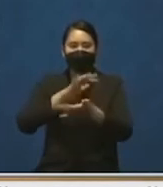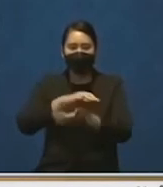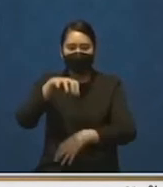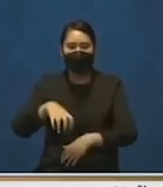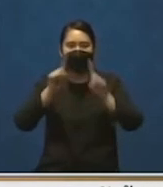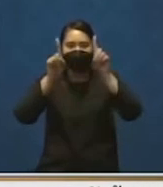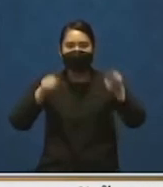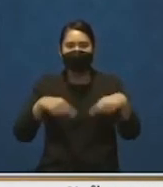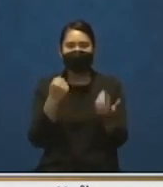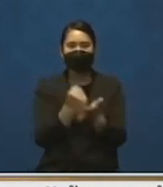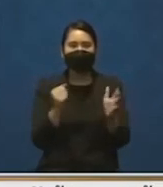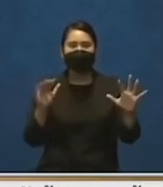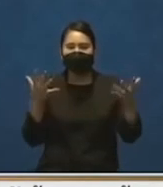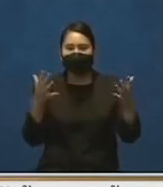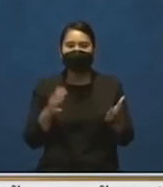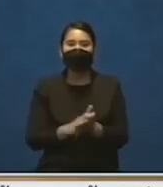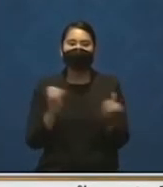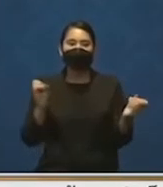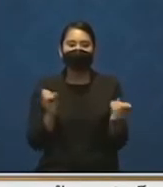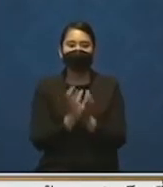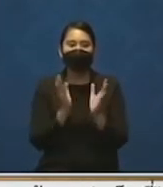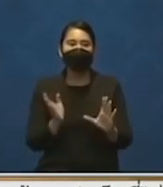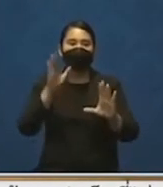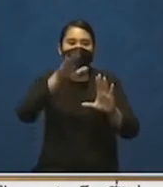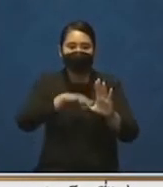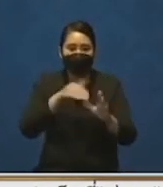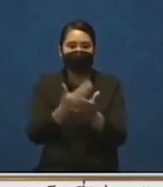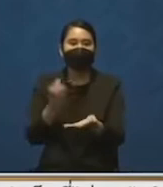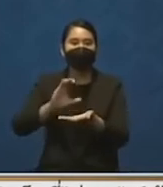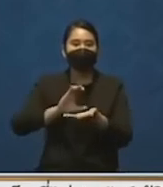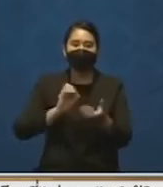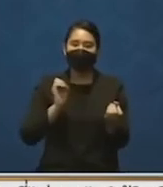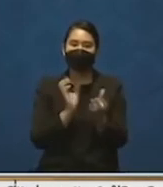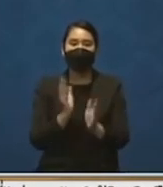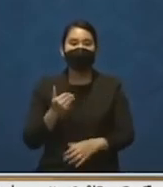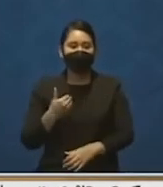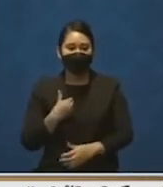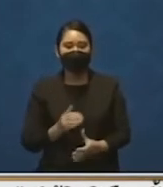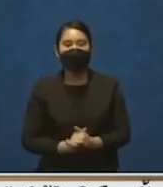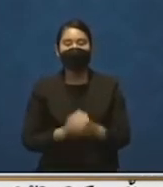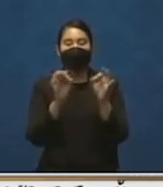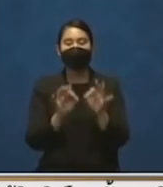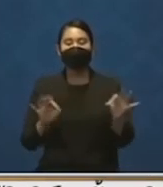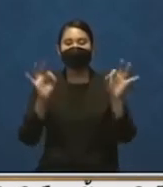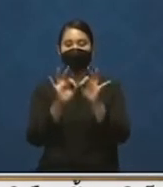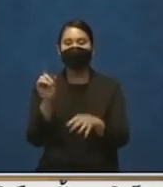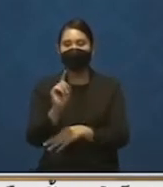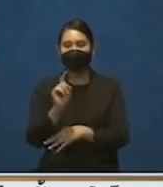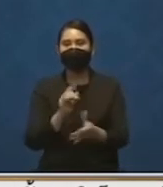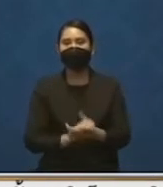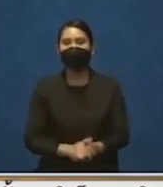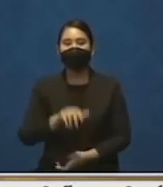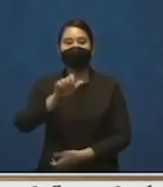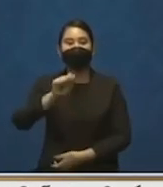สารสิทธิ์ส่งผลกับการขึ้นทะเบียนและขอรับงบประมาณจากหน่วยงานของรัฐและสิ่งที่สำคัญที่สุดครับองค์กรปกคร